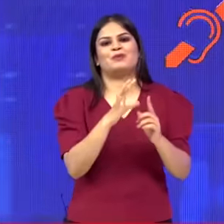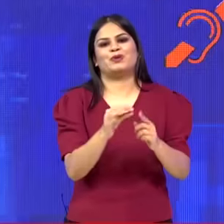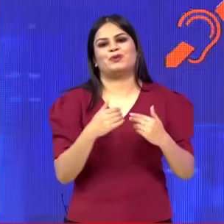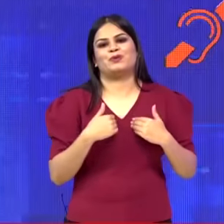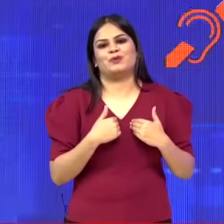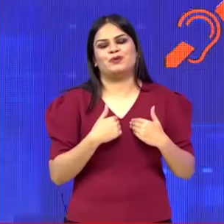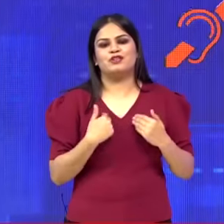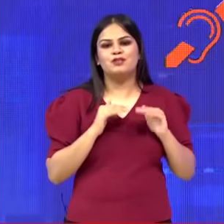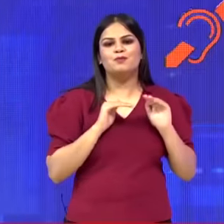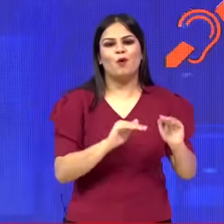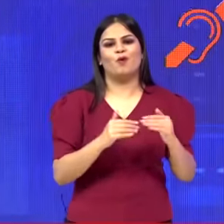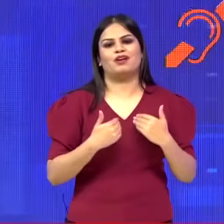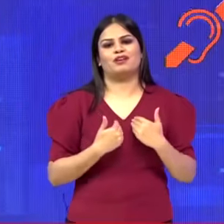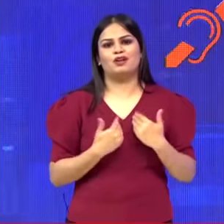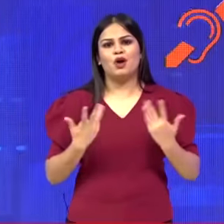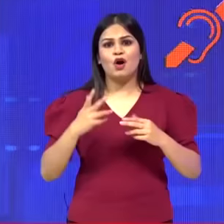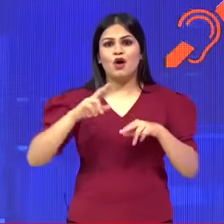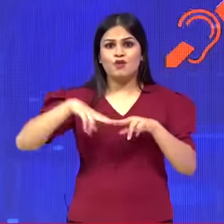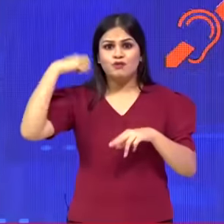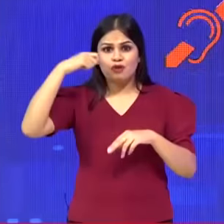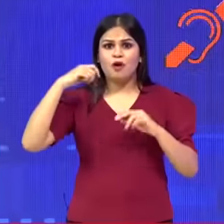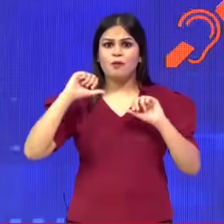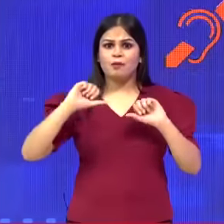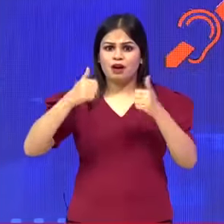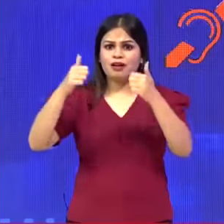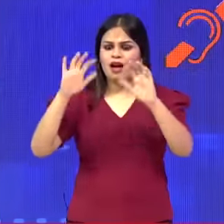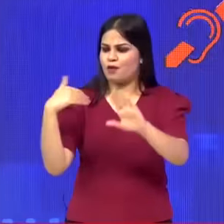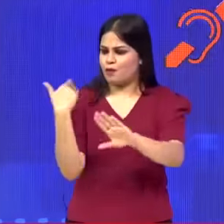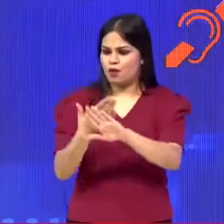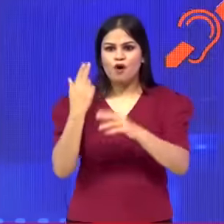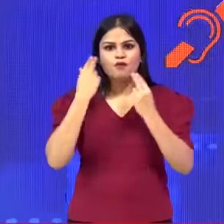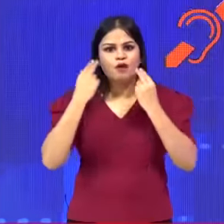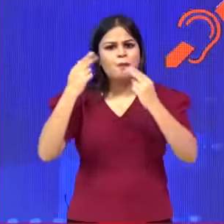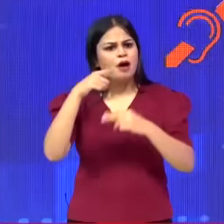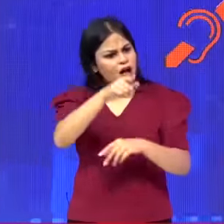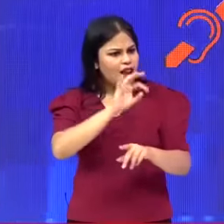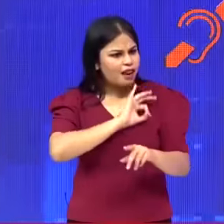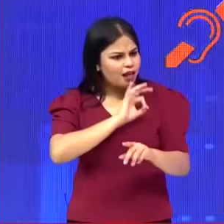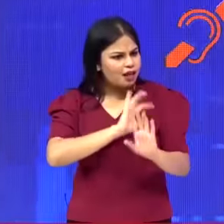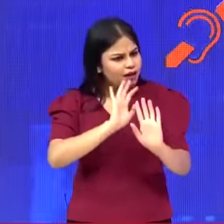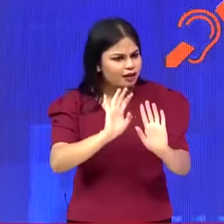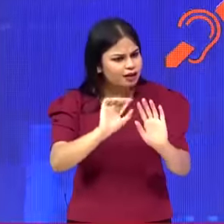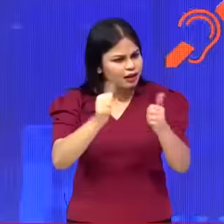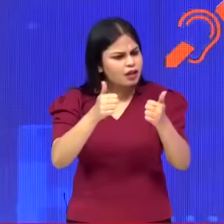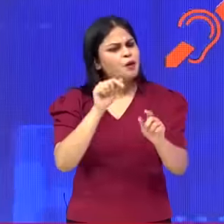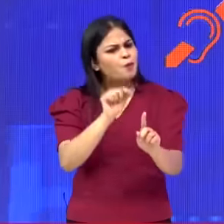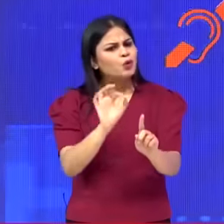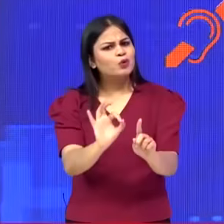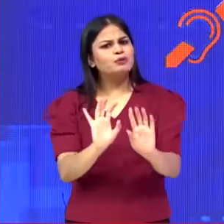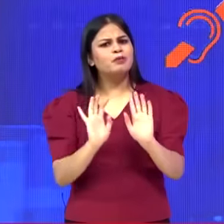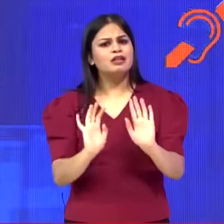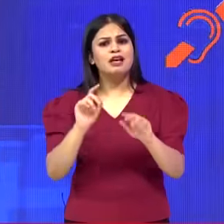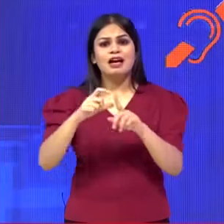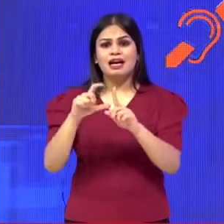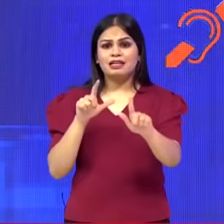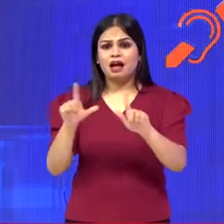कंट्रीब्यूट करता हूँ पिक्चर चली है, पिक्चर आप लोगों को अच्छी लगी तो अच्छी बात है ना। अब वो हमारे